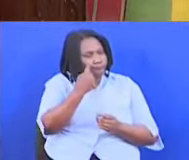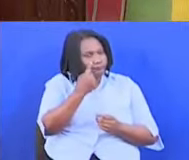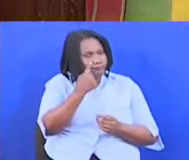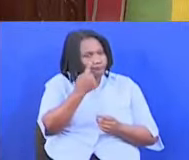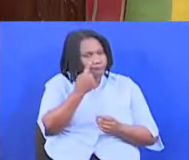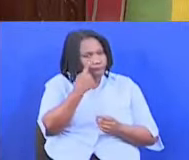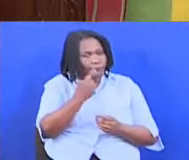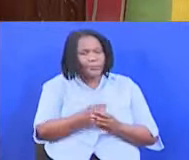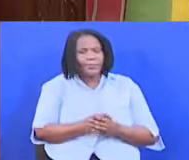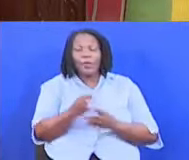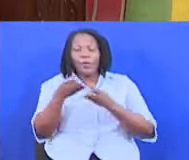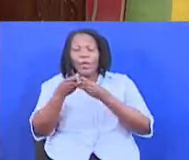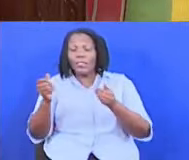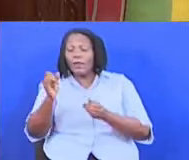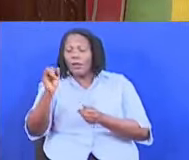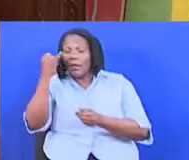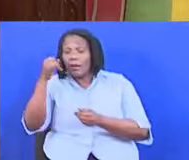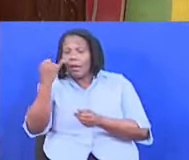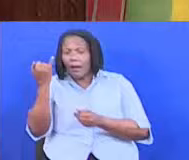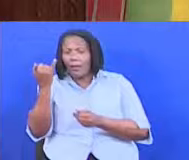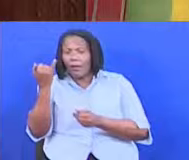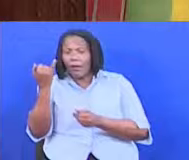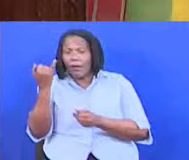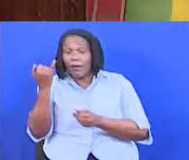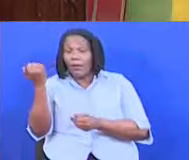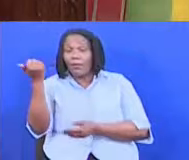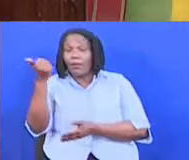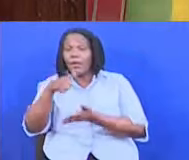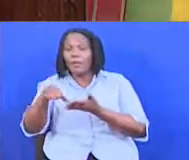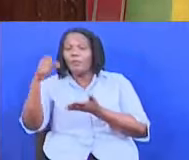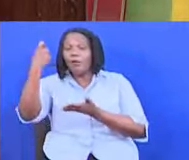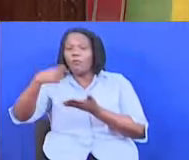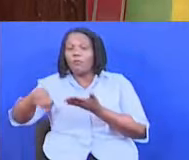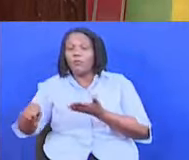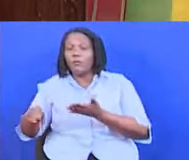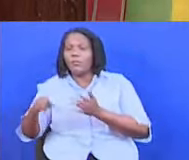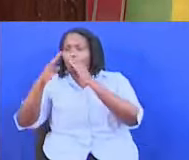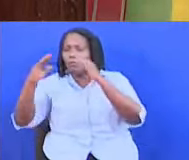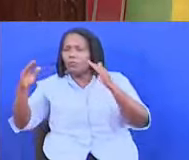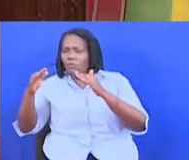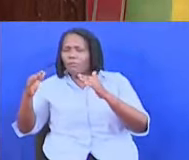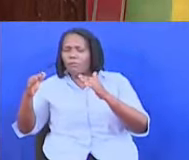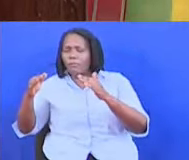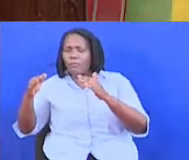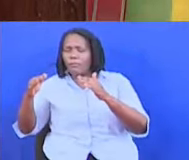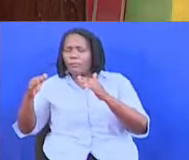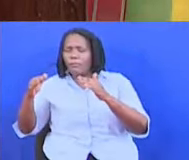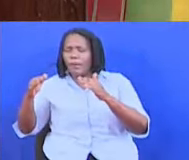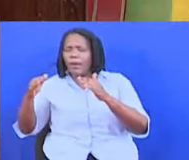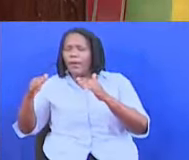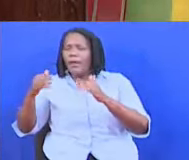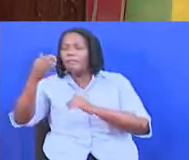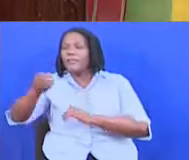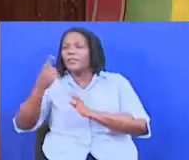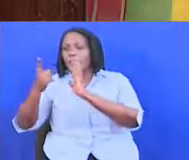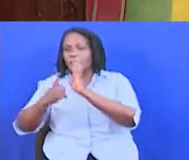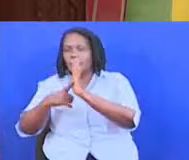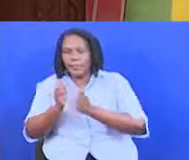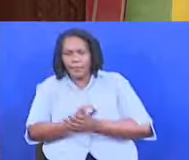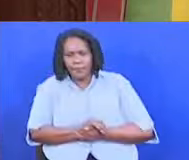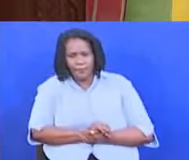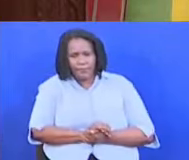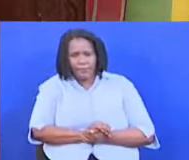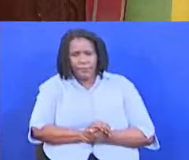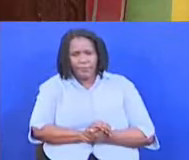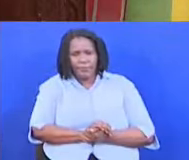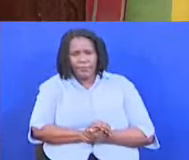ya waraibu walikuwa wanafikia paka kiwango cha kulipiwa kodi za nyumba za miezi 6. Mimi nilikuwa naomba tu nikushauri Mheshimiwa Jenista, hata kama nchi yetu